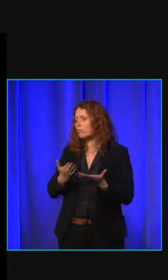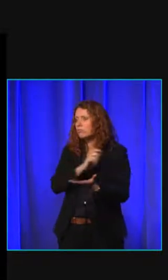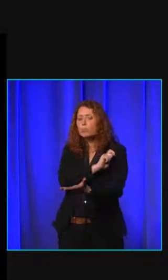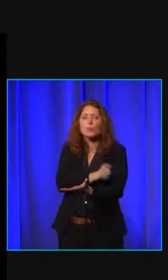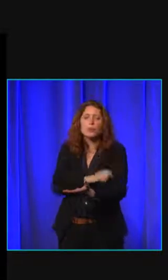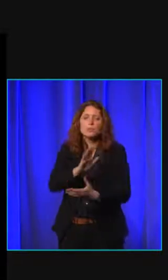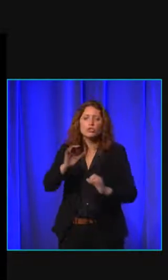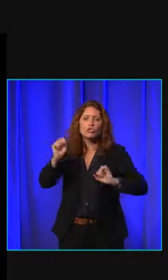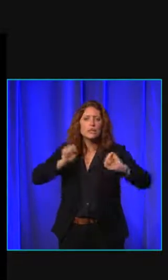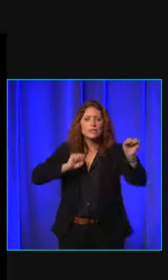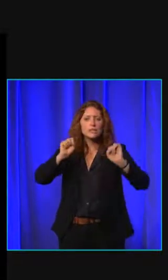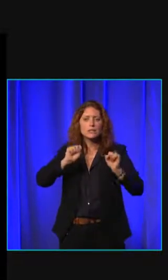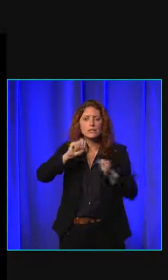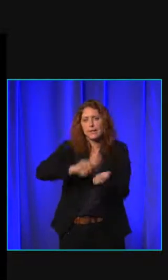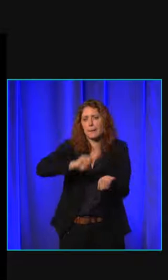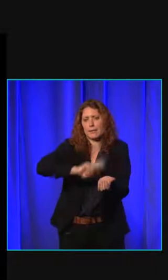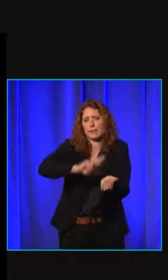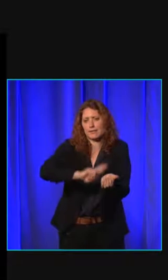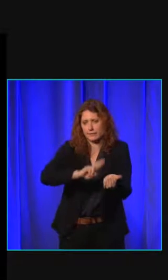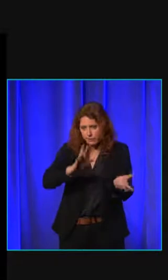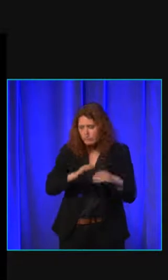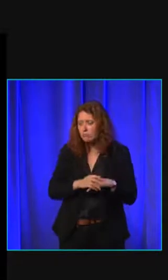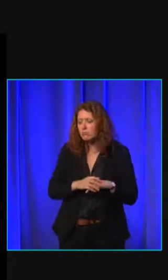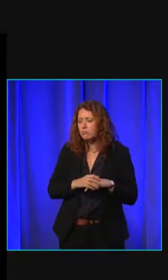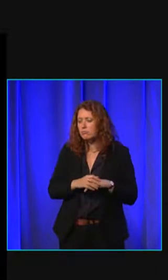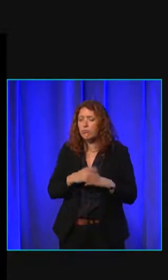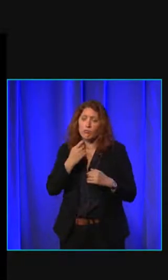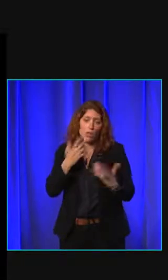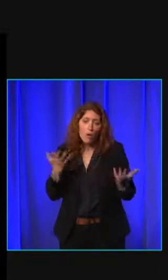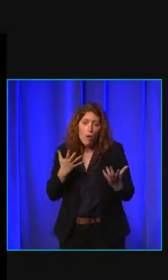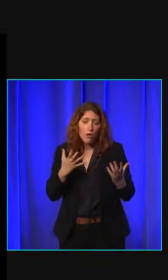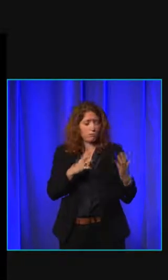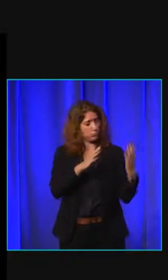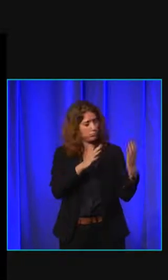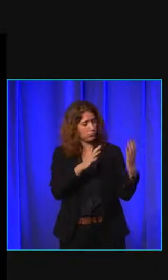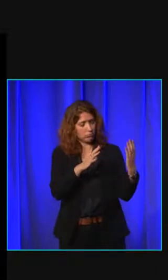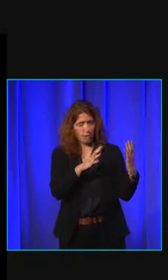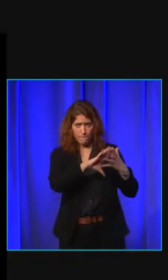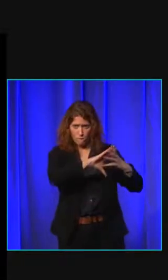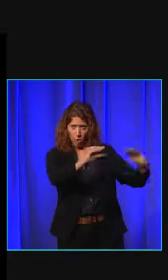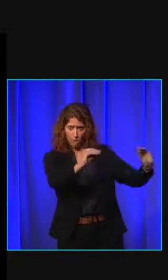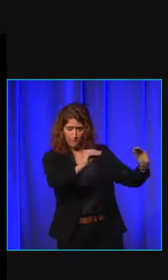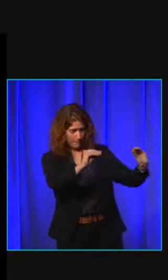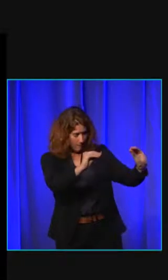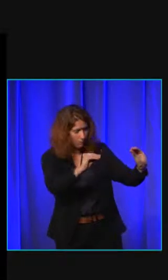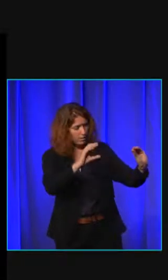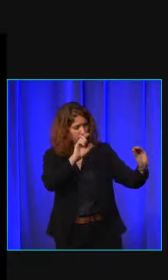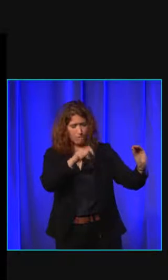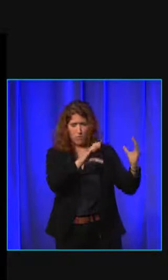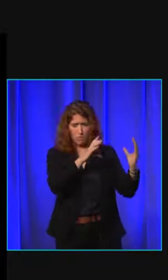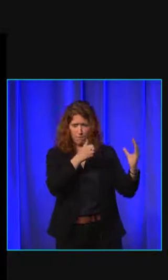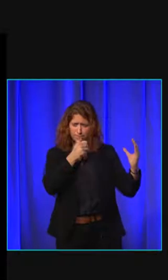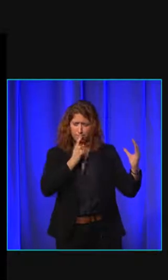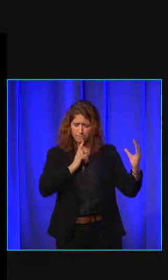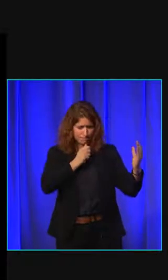la gymnastique rythmique, c'est-à-dire qu'on doit reproduire un modèle parfait, que si on s'écarte de la reproduction de